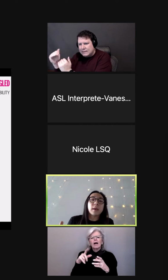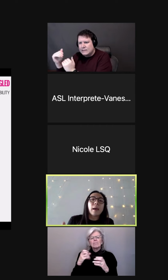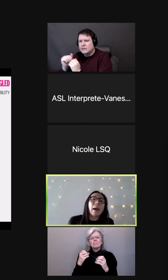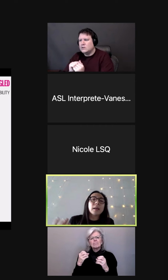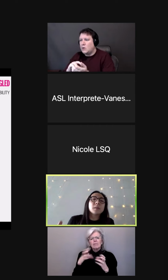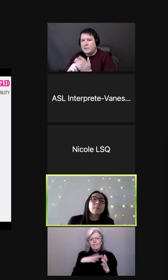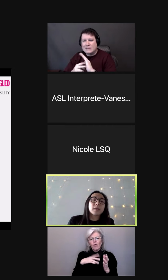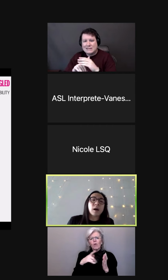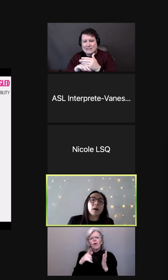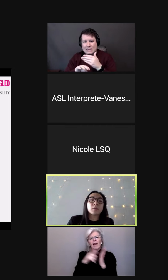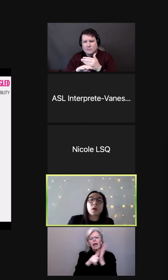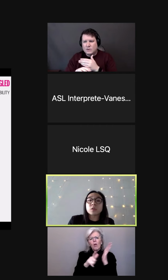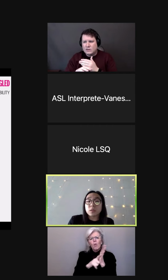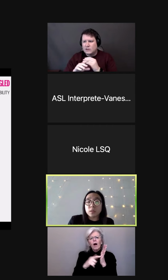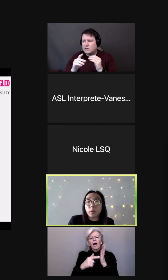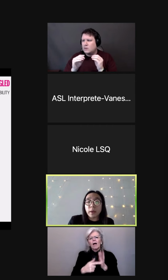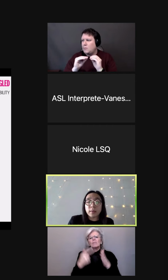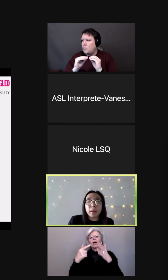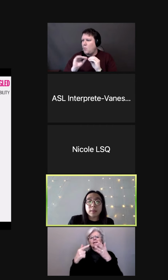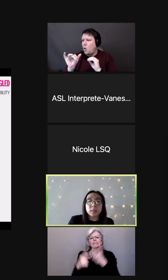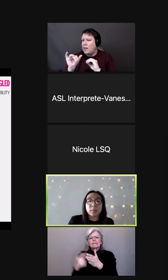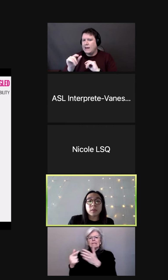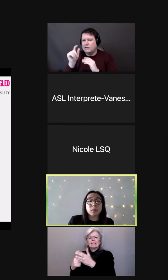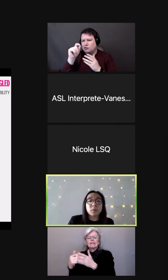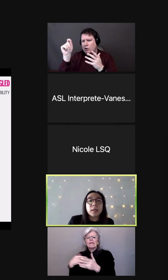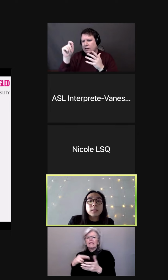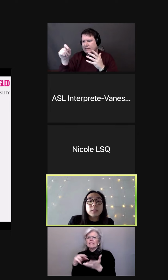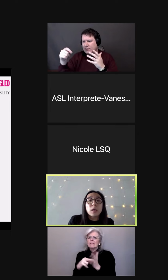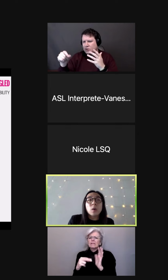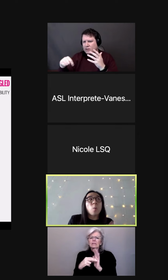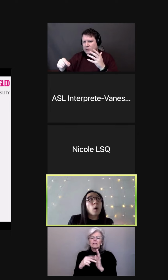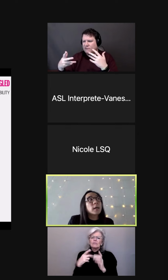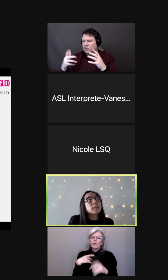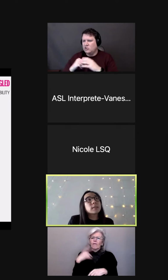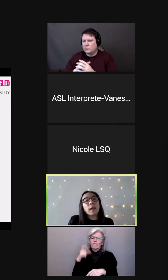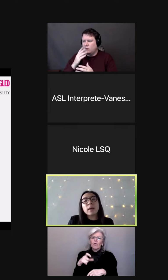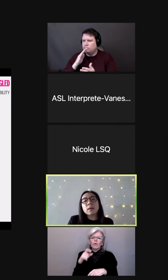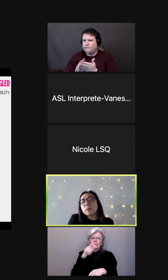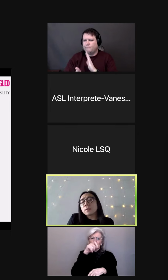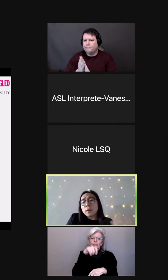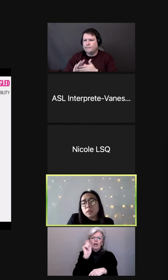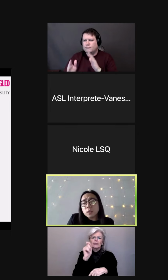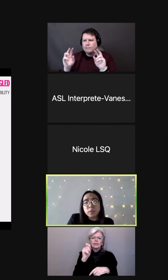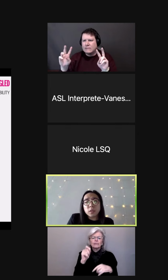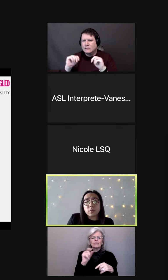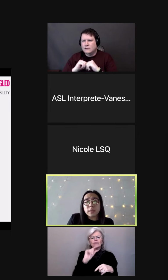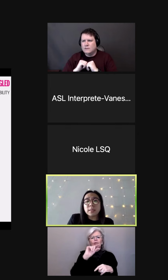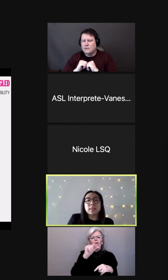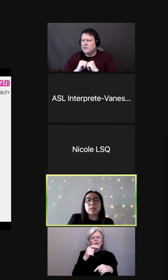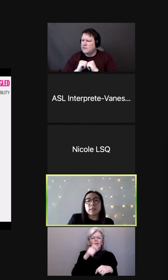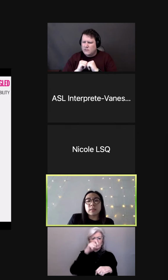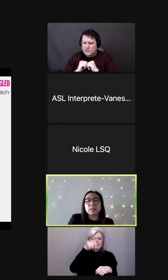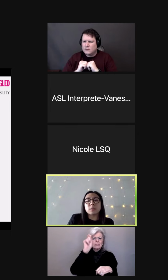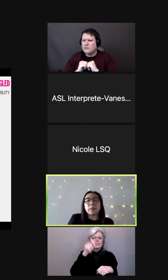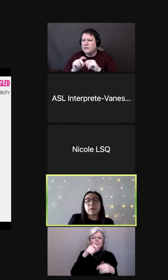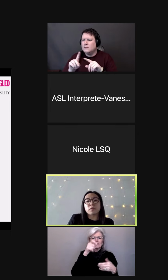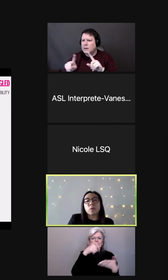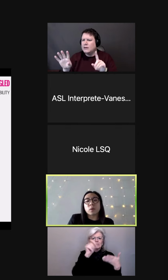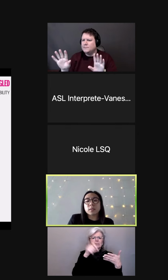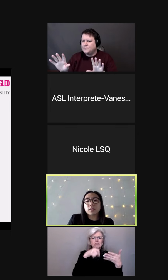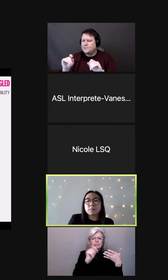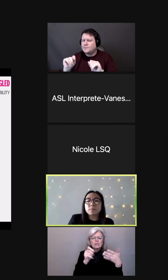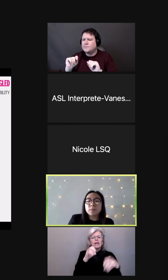sporadique. Donc, on devait tout simplement cocher une case dans des